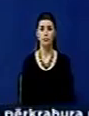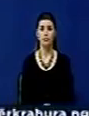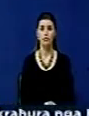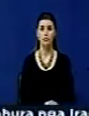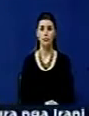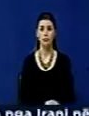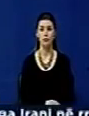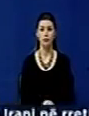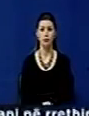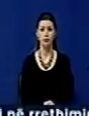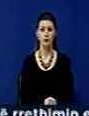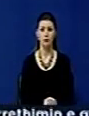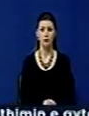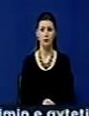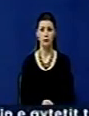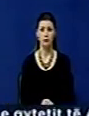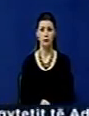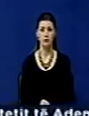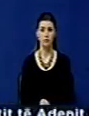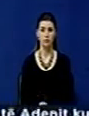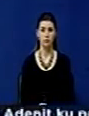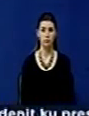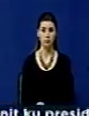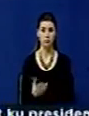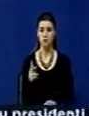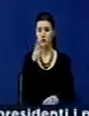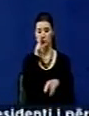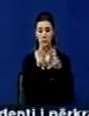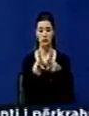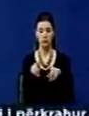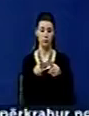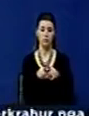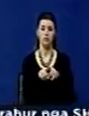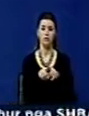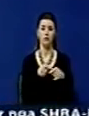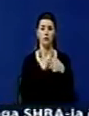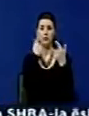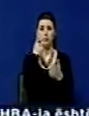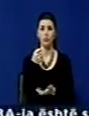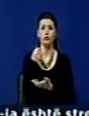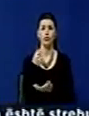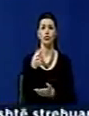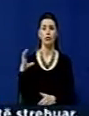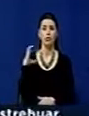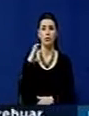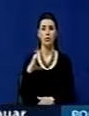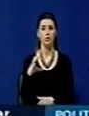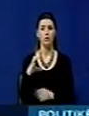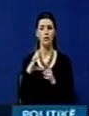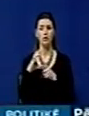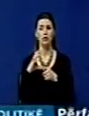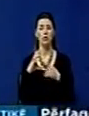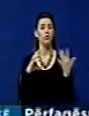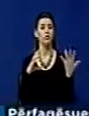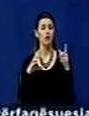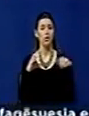Zoti Topalli. Ajo që shifrat tregojnë është që thjesht përcaktohet një buxhet i caktuar dhe pavarësisht sa janë